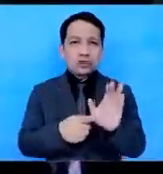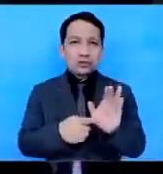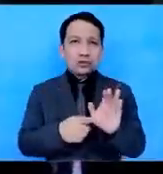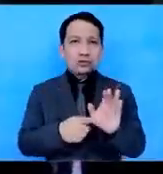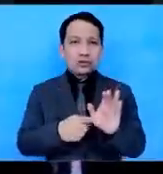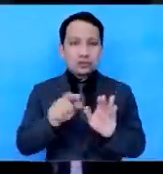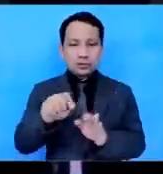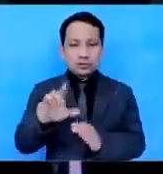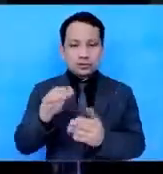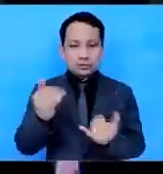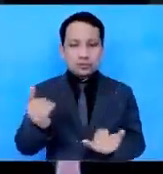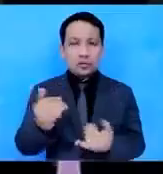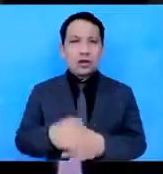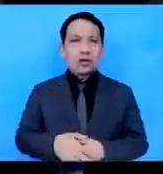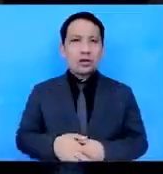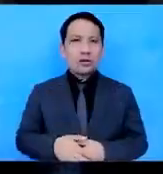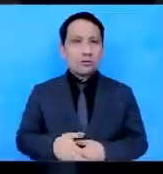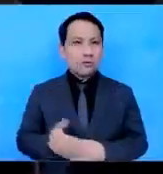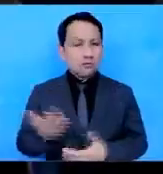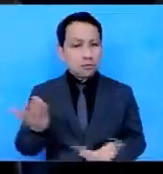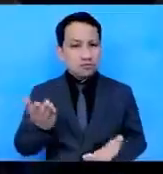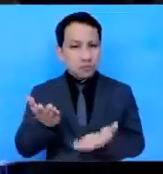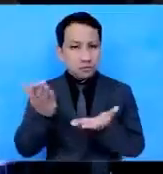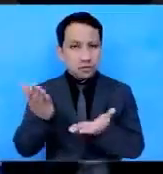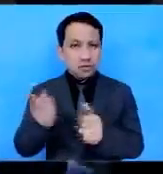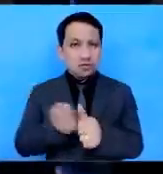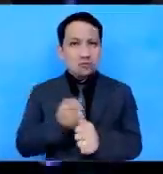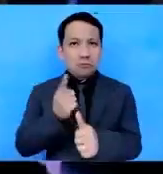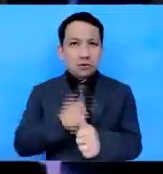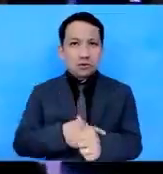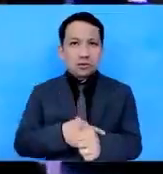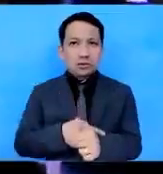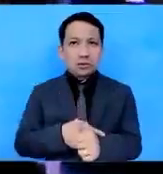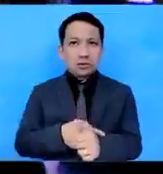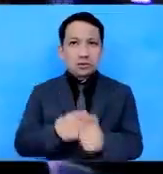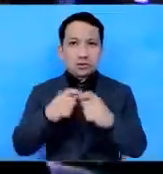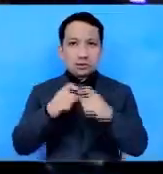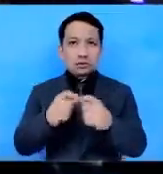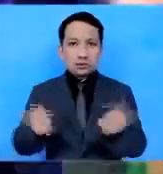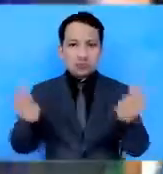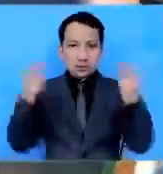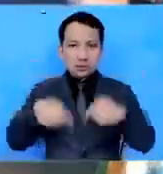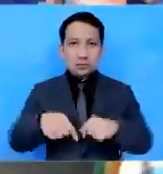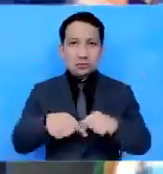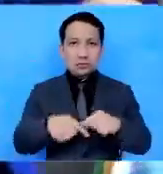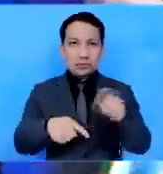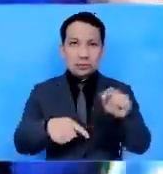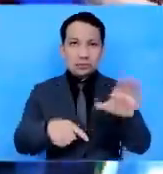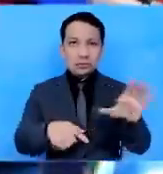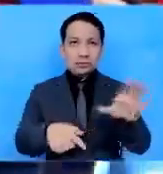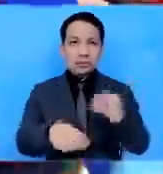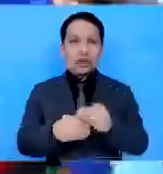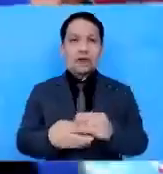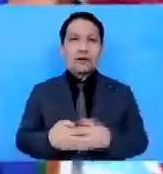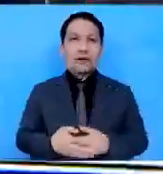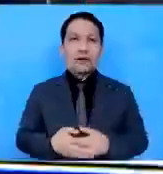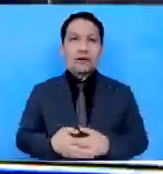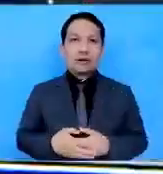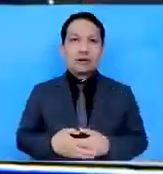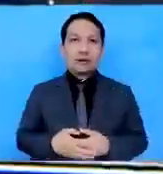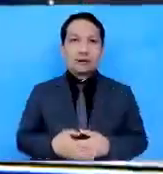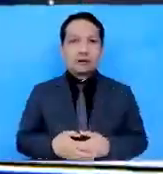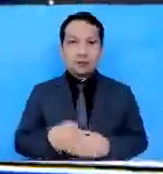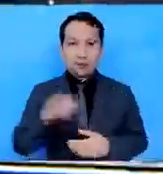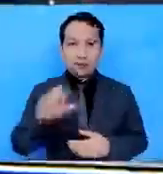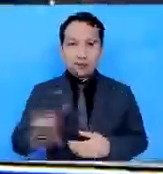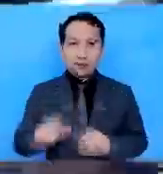telebisyon ngayon. Pero bukod dyan, sila rin ang kauna-unahang kapamilya show na umiere sa kapatid. Ang ASAP pioneer na